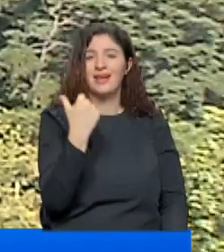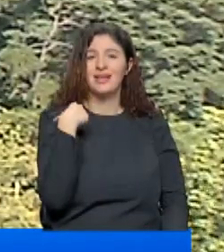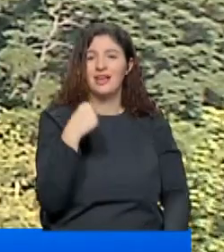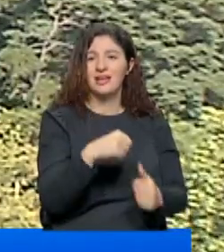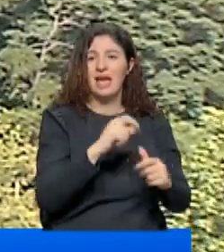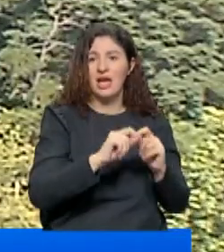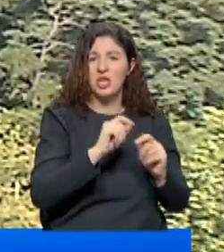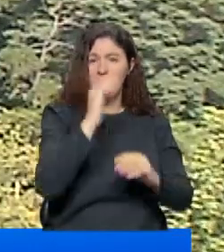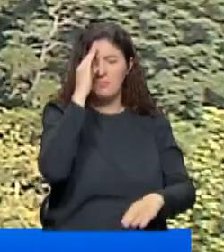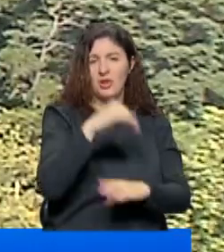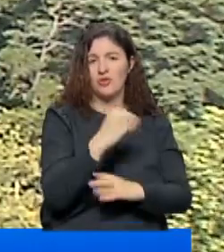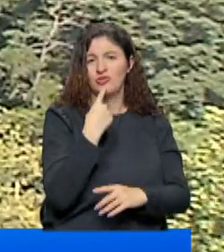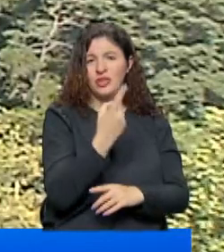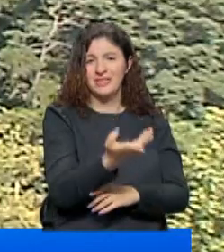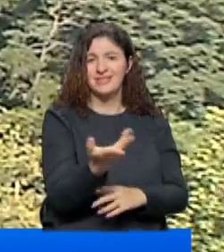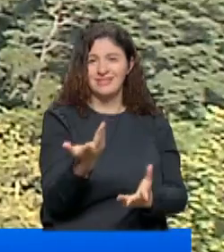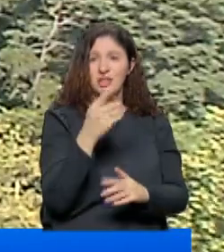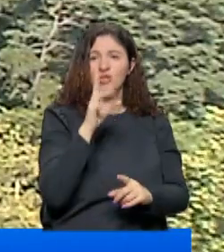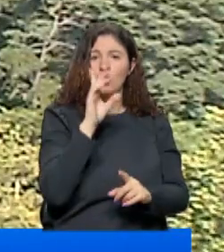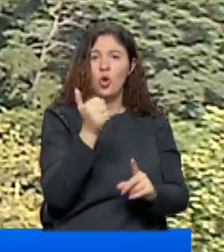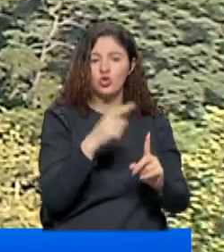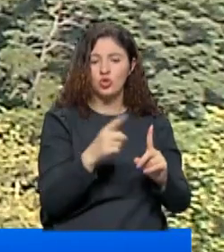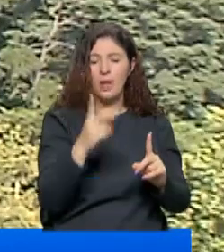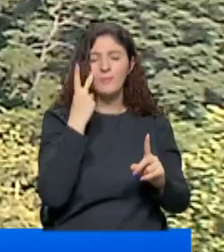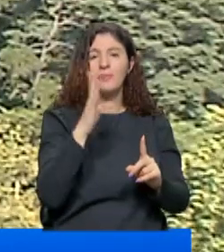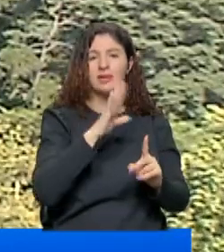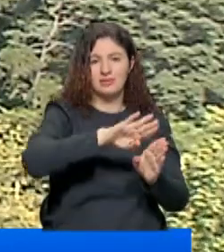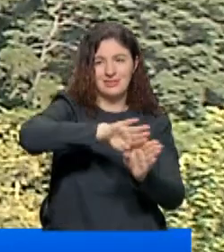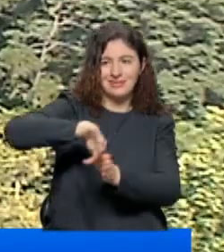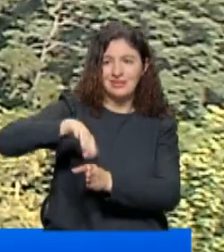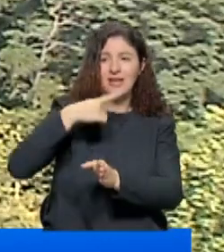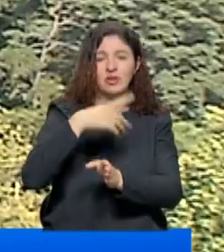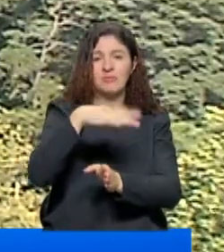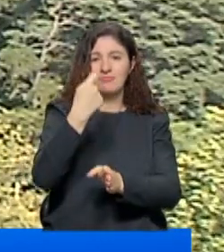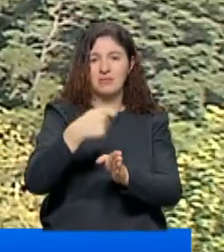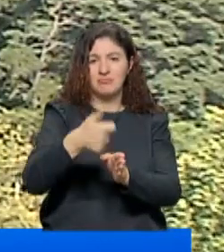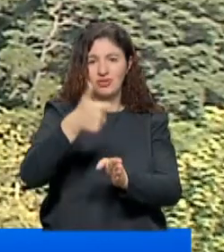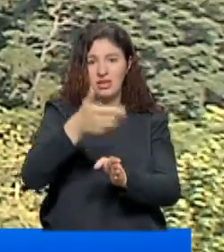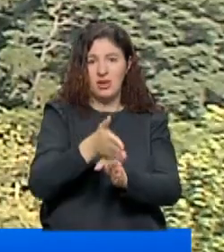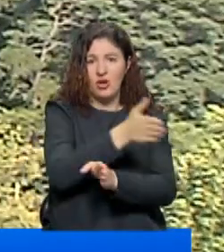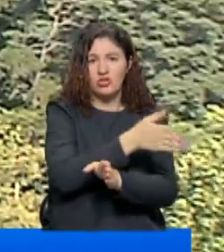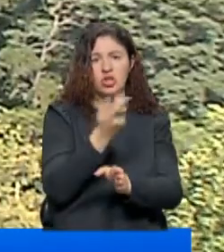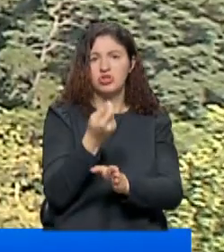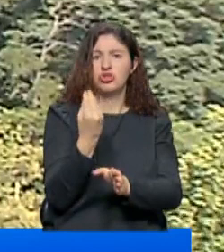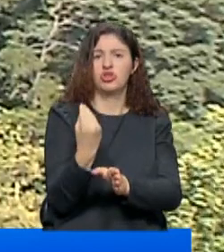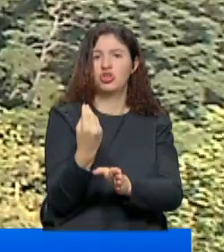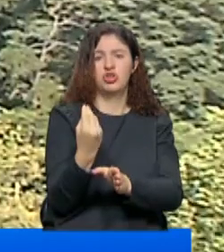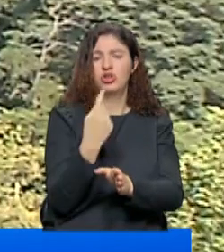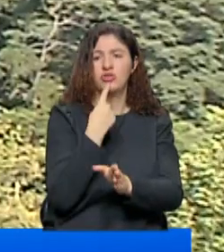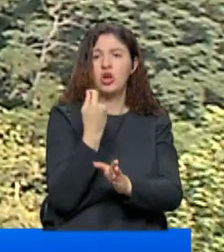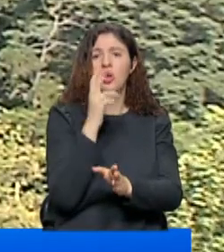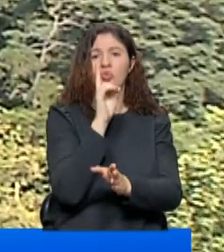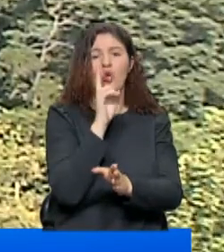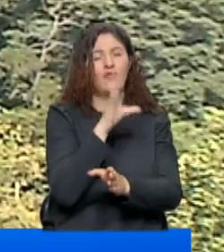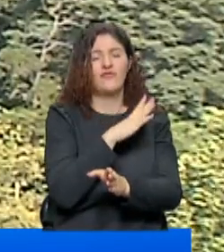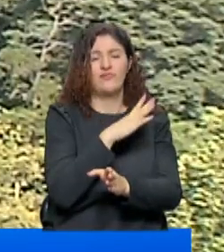hani ekonominin battığını söylediniz. Yeah. Şimdi son 10 güne bakmazsanız diyor Merkez Bankası Başkanı'nda işler yolunda, hani iyi de bir